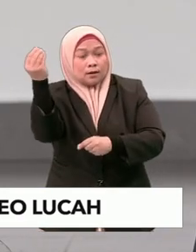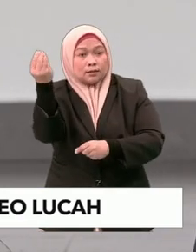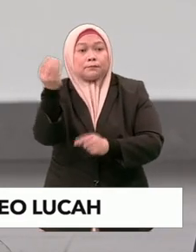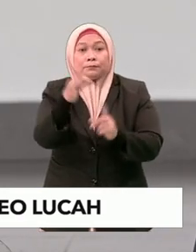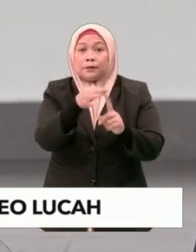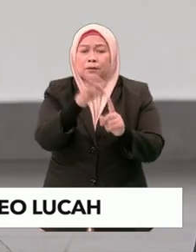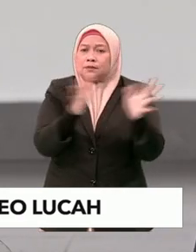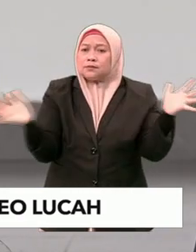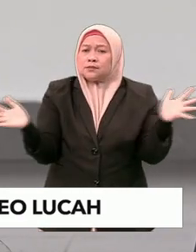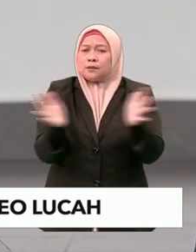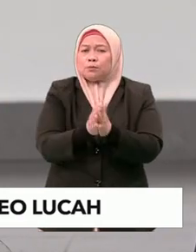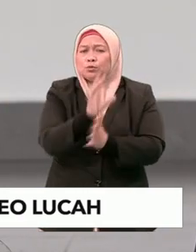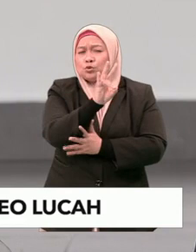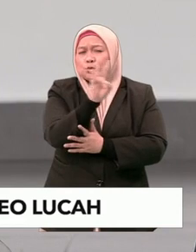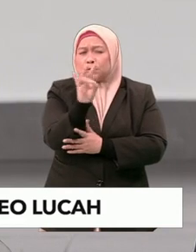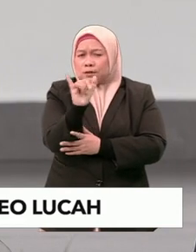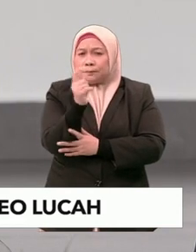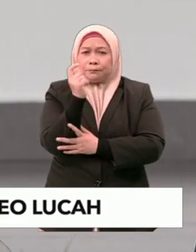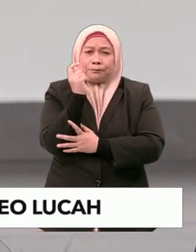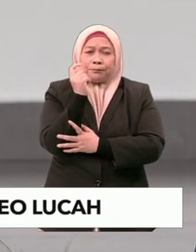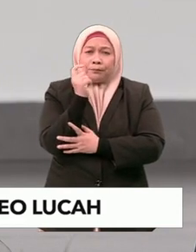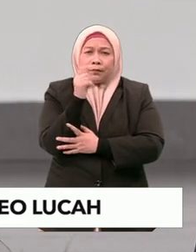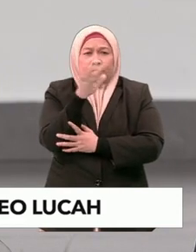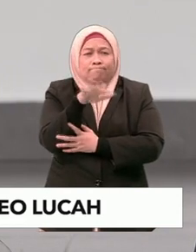dicampur dengan 76 tadi